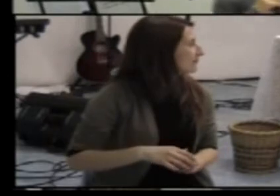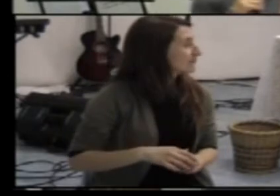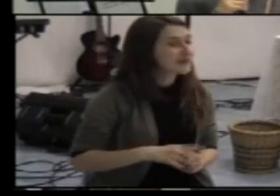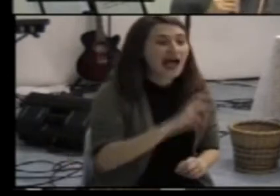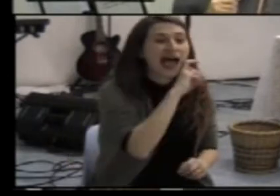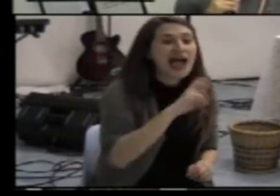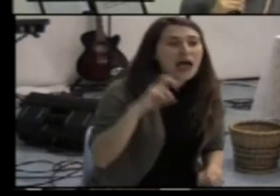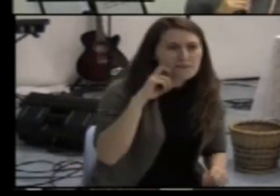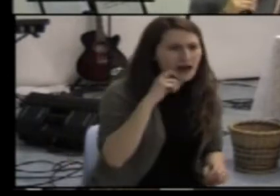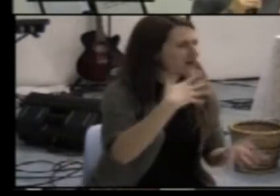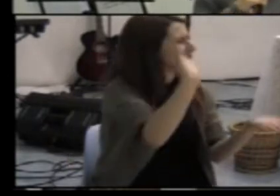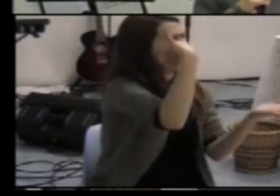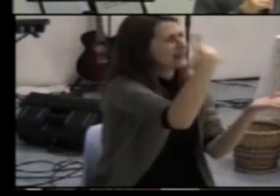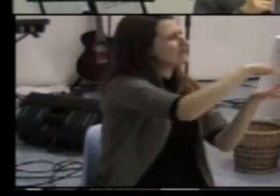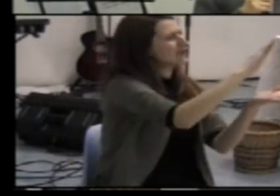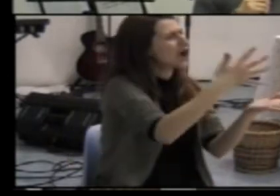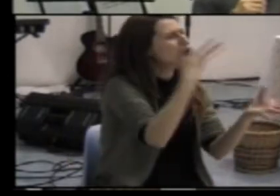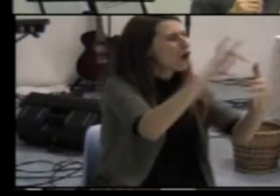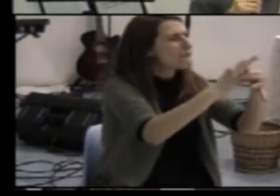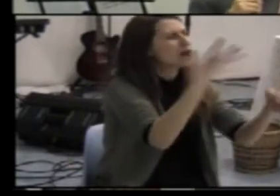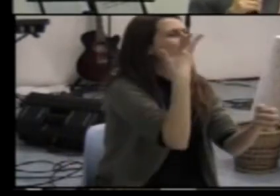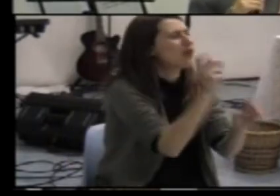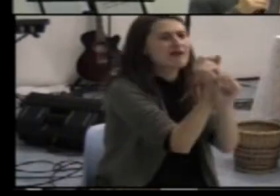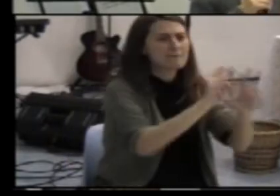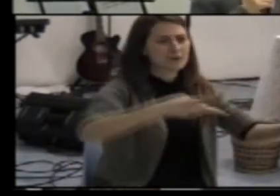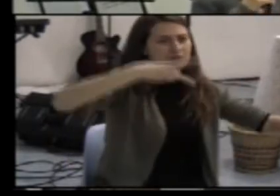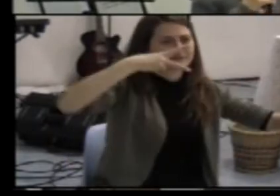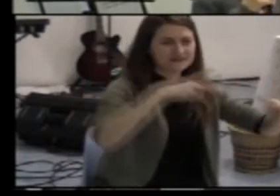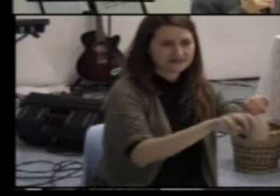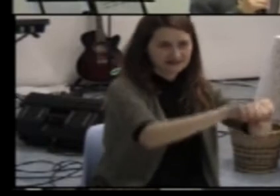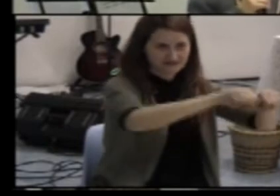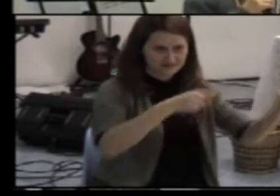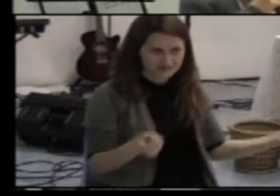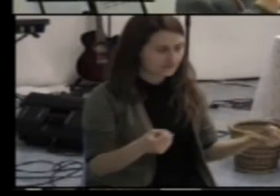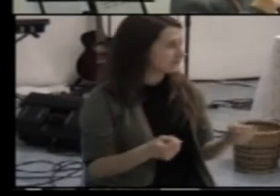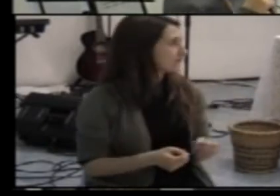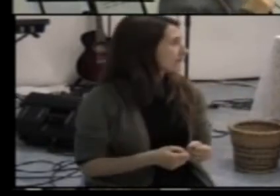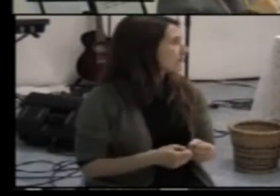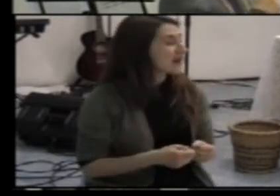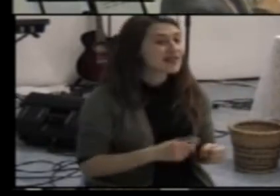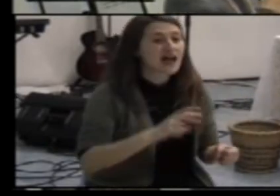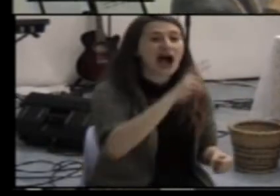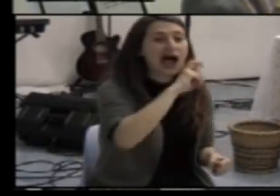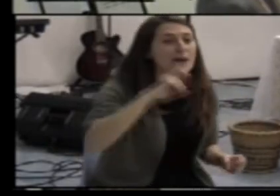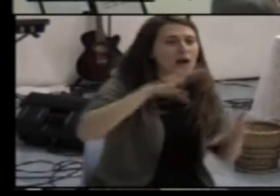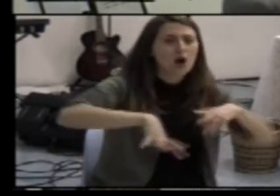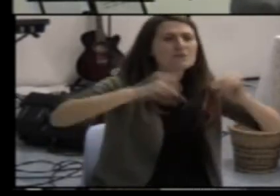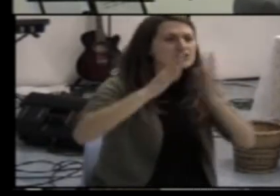ha rotto il patto. Non gli è stato più bene, ok? Lui ha cominciato ad adorare altri